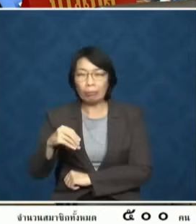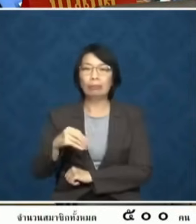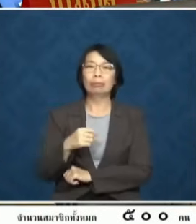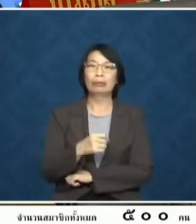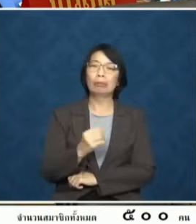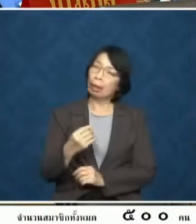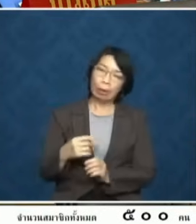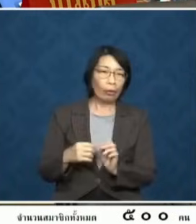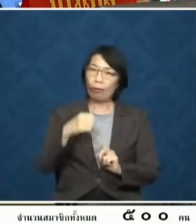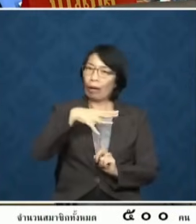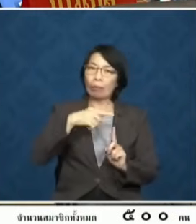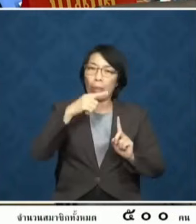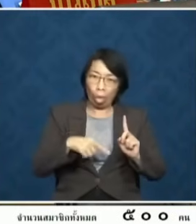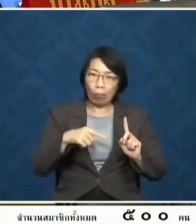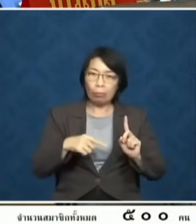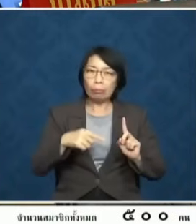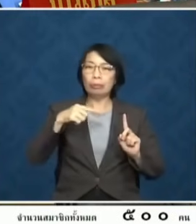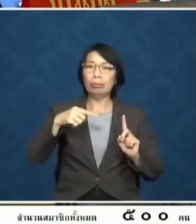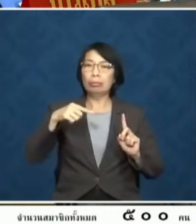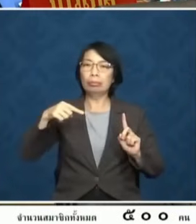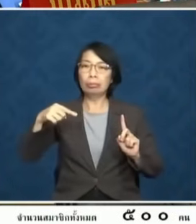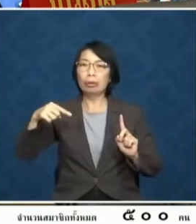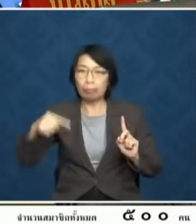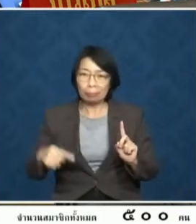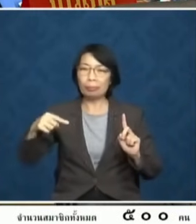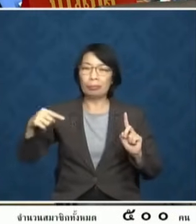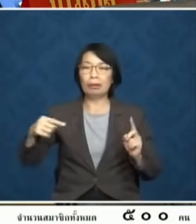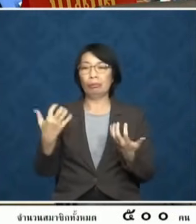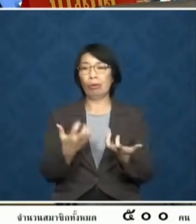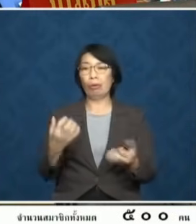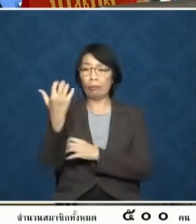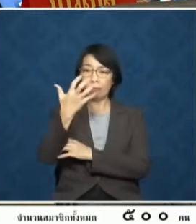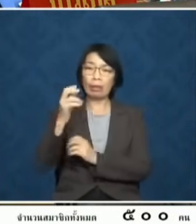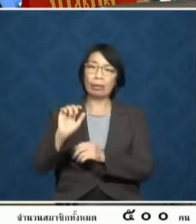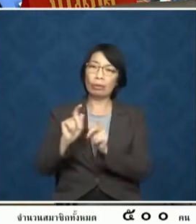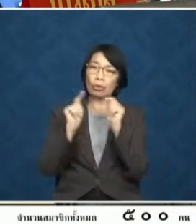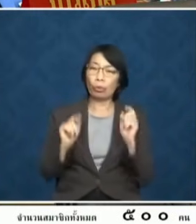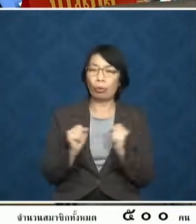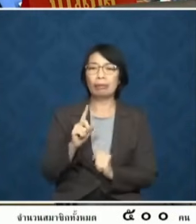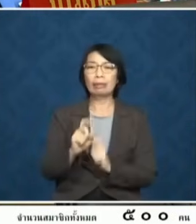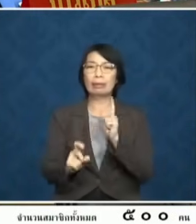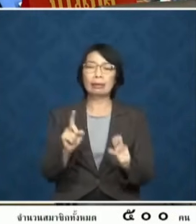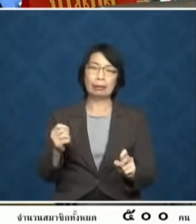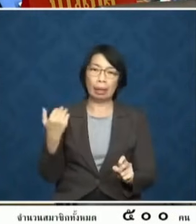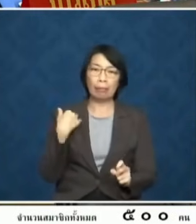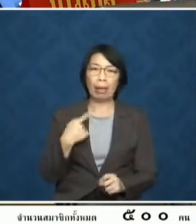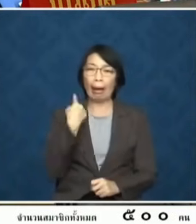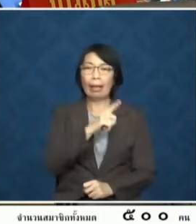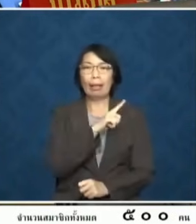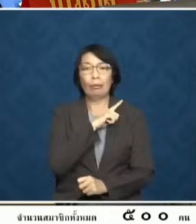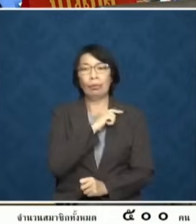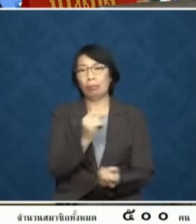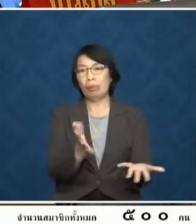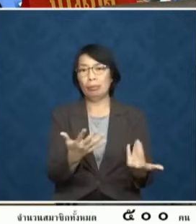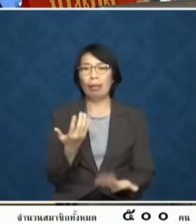ฟ้าตกบ่อยดับบ่อยเครื่องใช้ไฟฟ้าของประชาชนในพื้นที่ก็เสียหายแล้วไม่เคยมีใครรับผิดชอบค่ะตามมาด้วยราคา